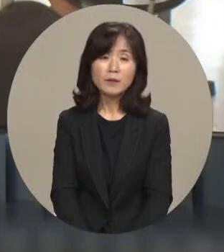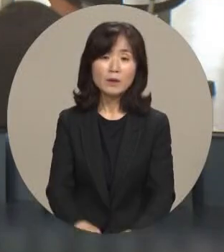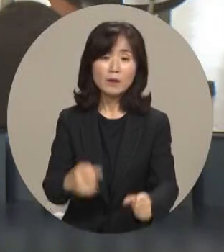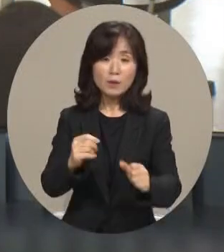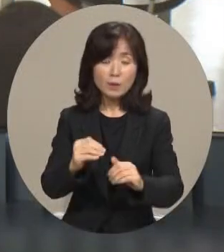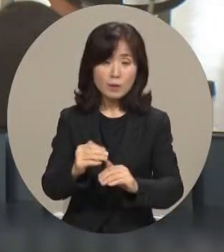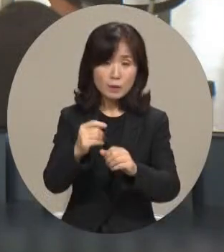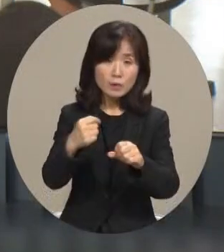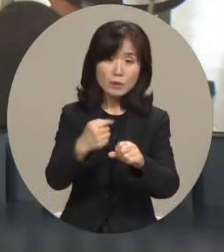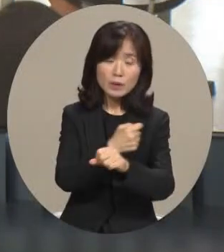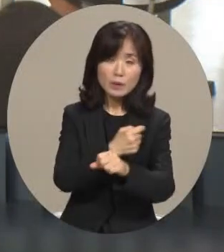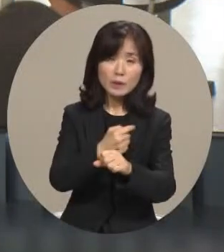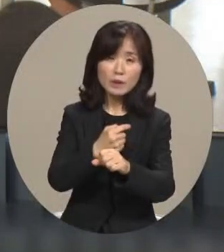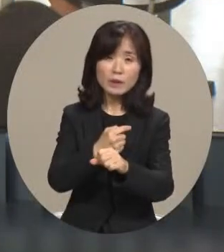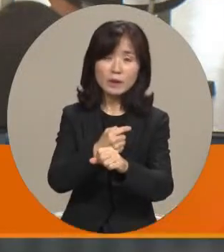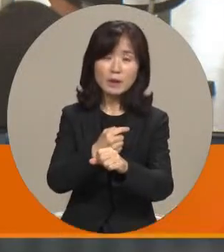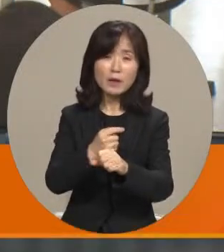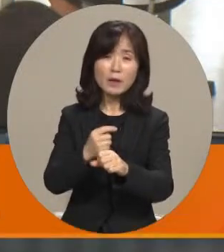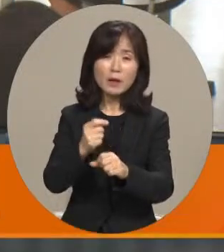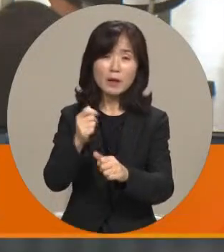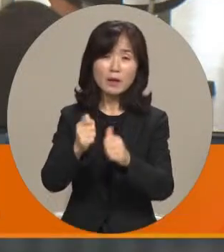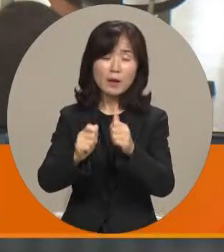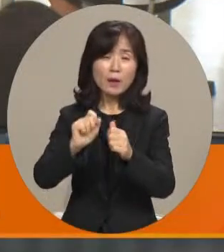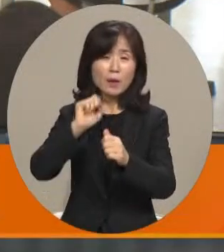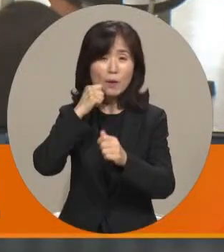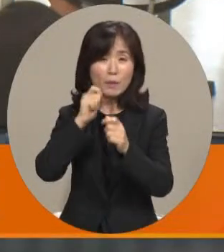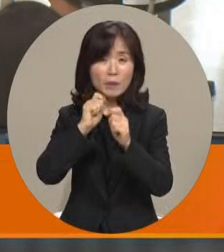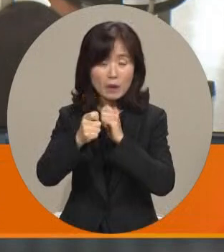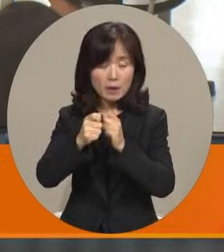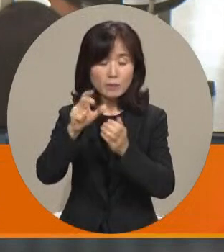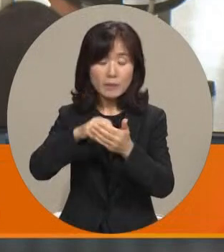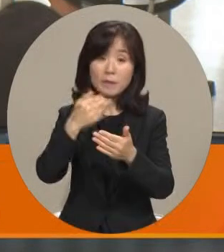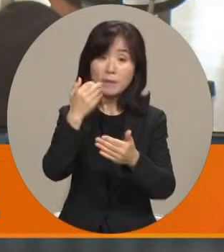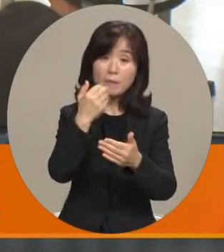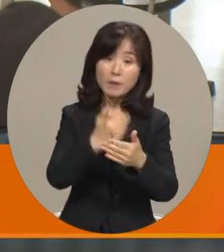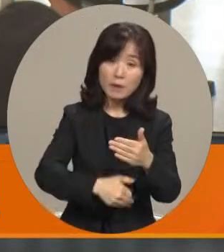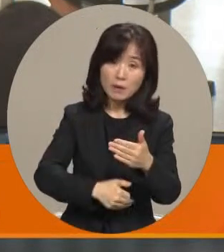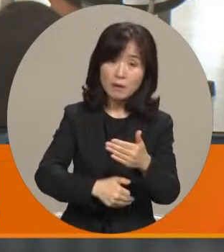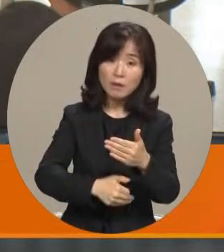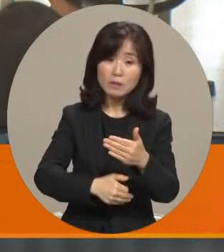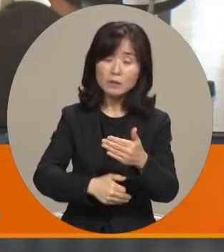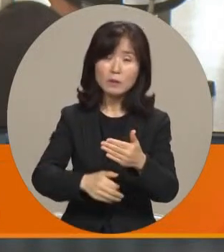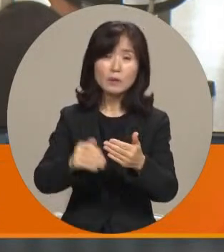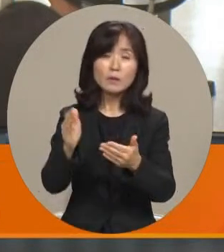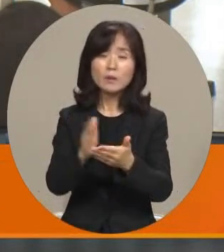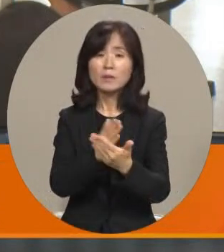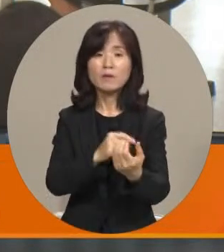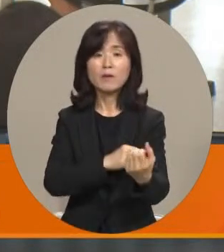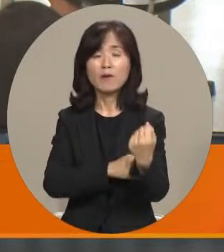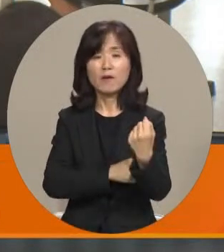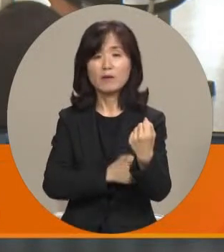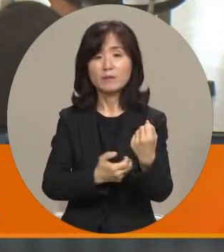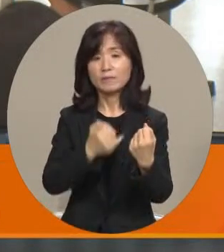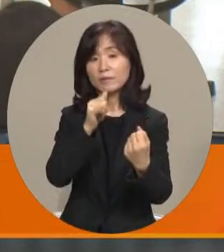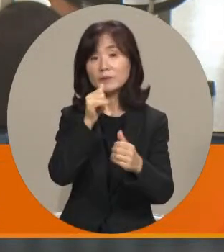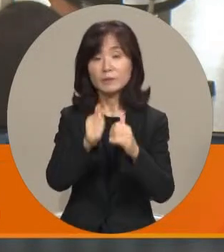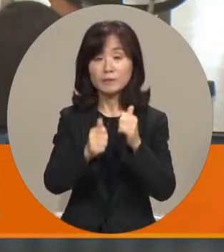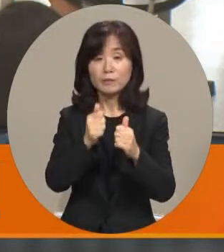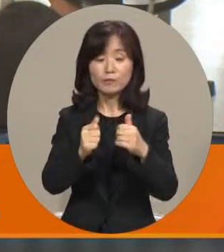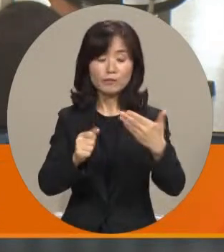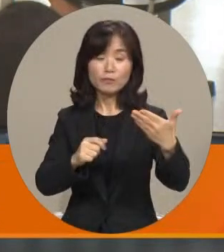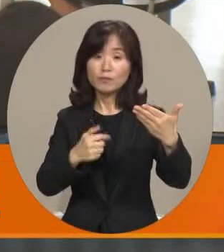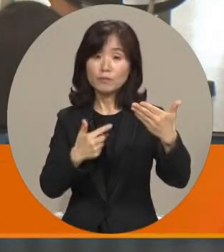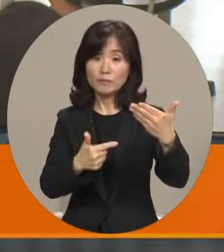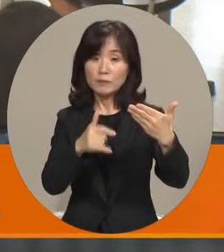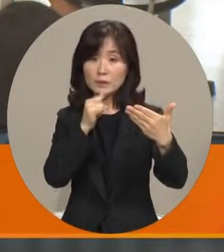교육과정을 벗어난 초고난도 문항을 배제하면서도 변별력을 갖춘 시험 오는 9월 6일